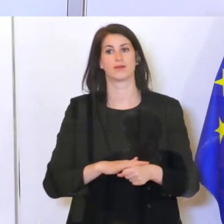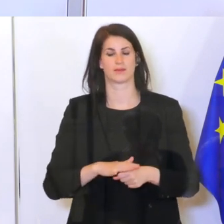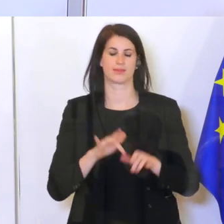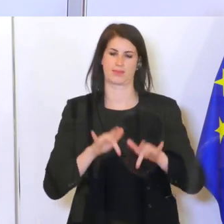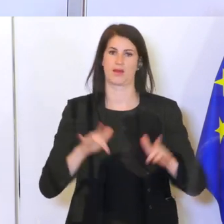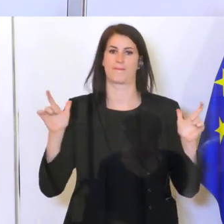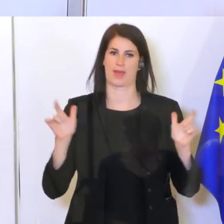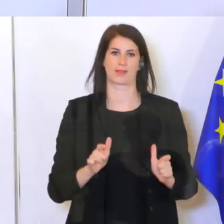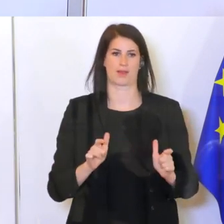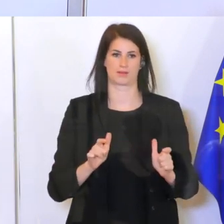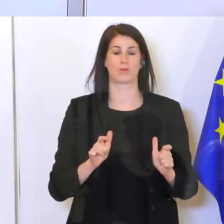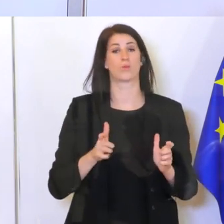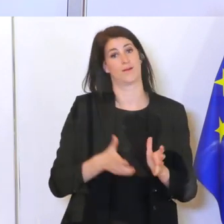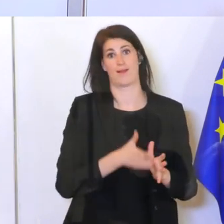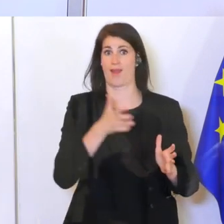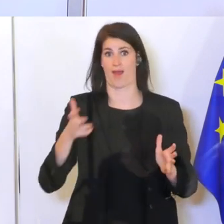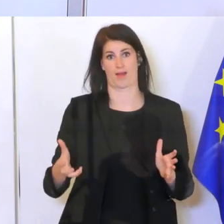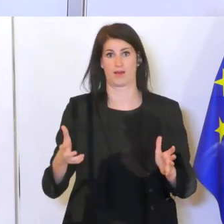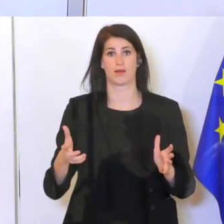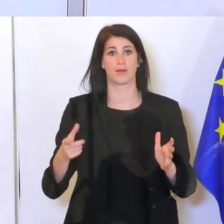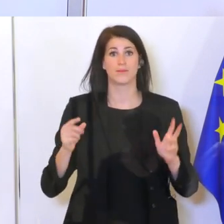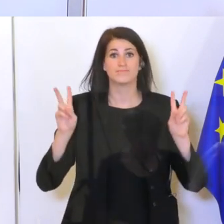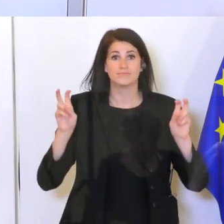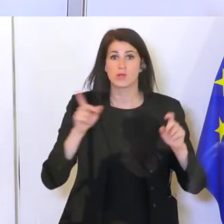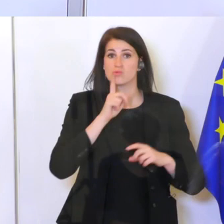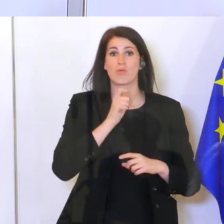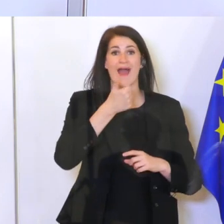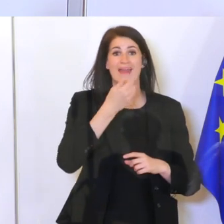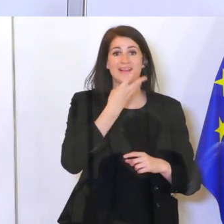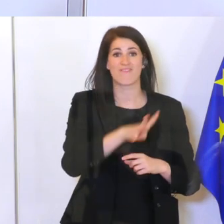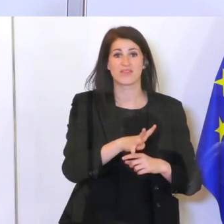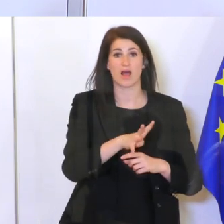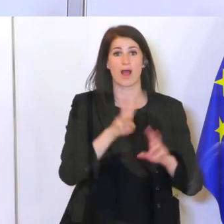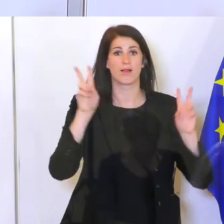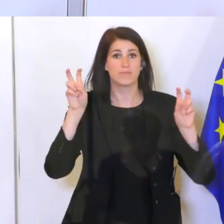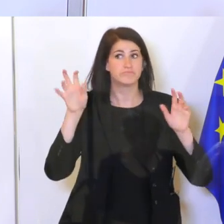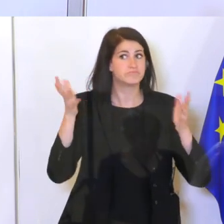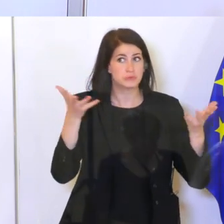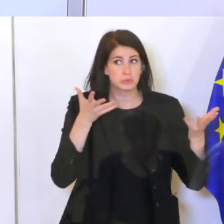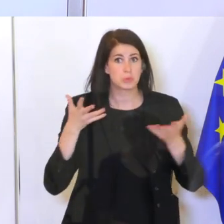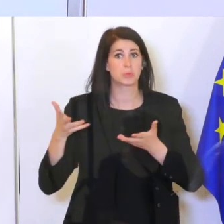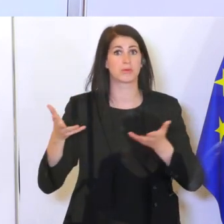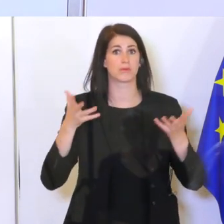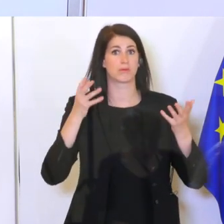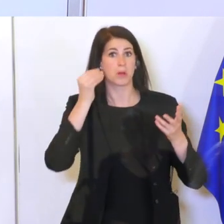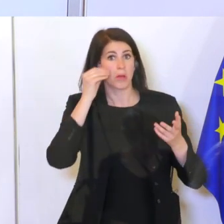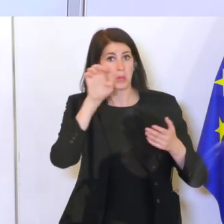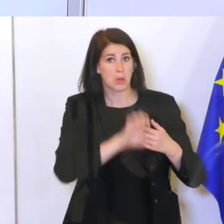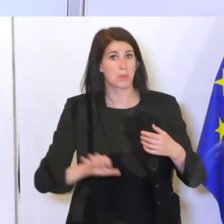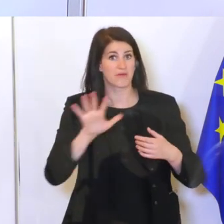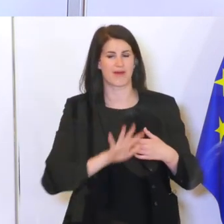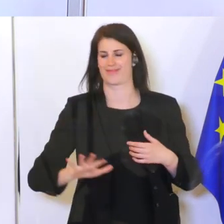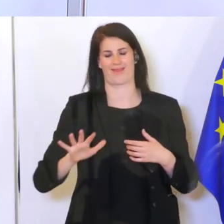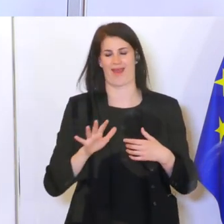zu tun, die länger andauern als dieses berühmte Quartal, was jetzt in ganz Europa de facto der Gradmesser ist, zeitlich.